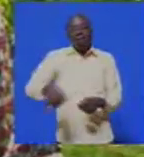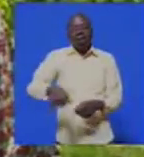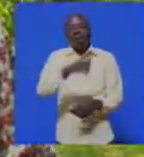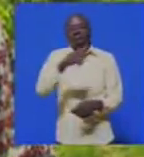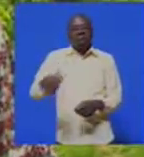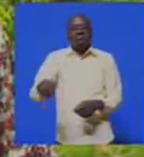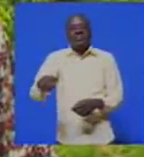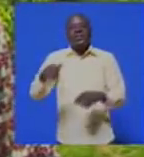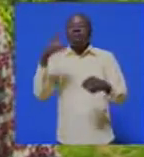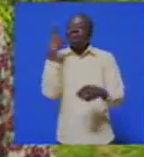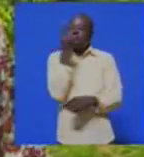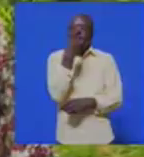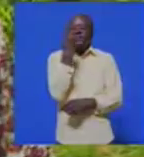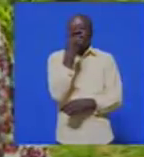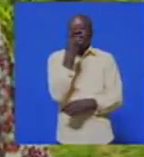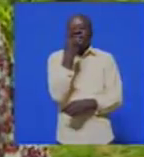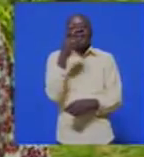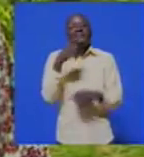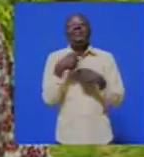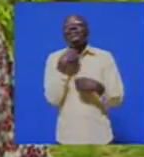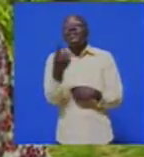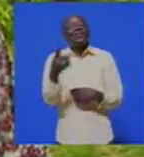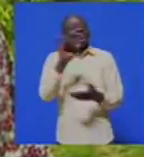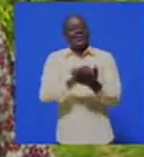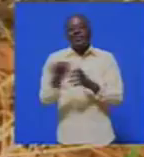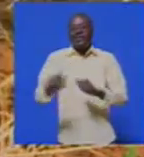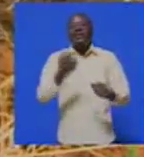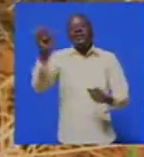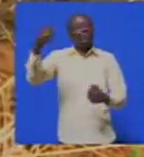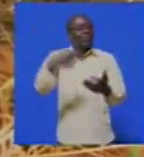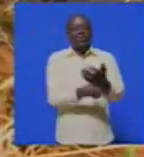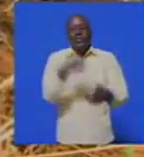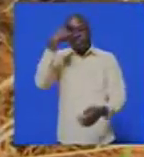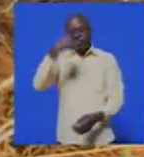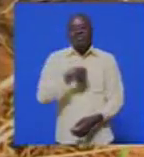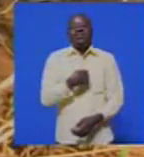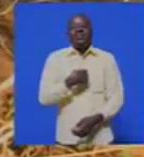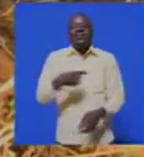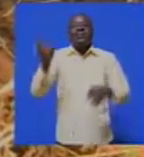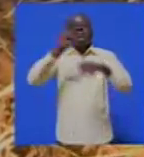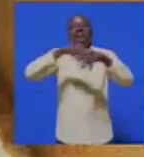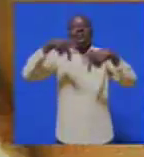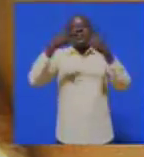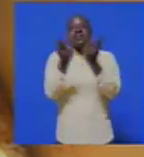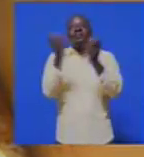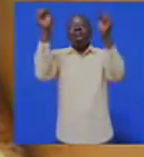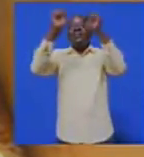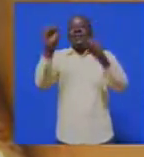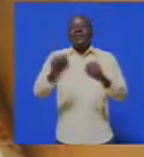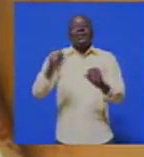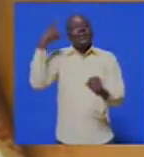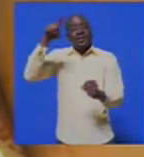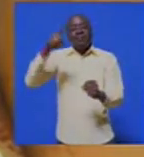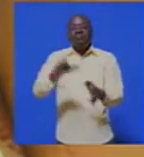Donc, je peux dire que ce n'est pas une activité nouvelle pour moi. La mise en place de ce système d'irrigation